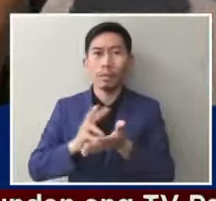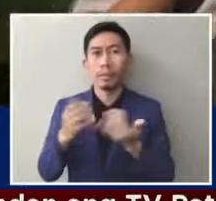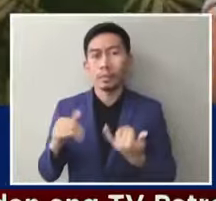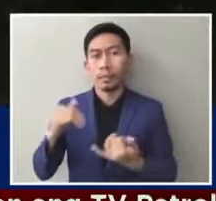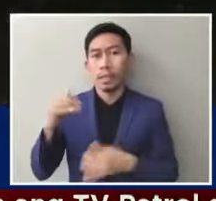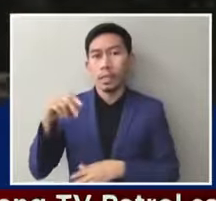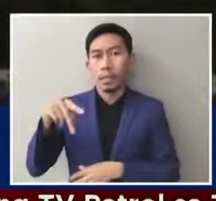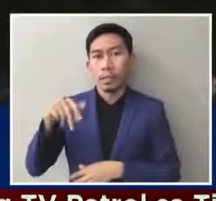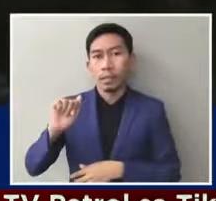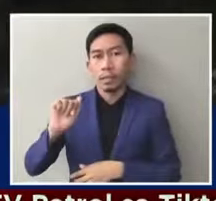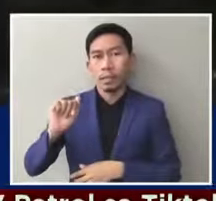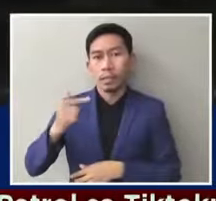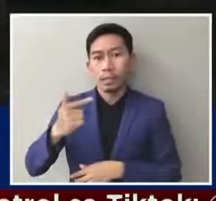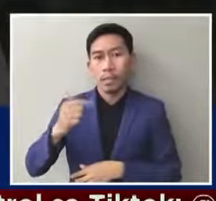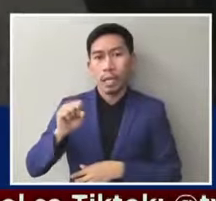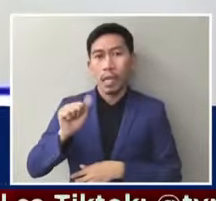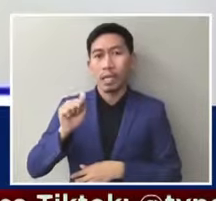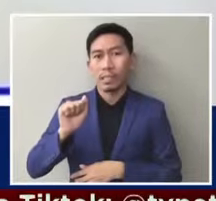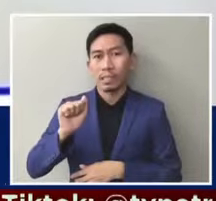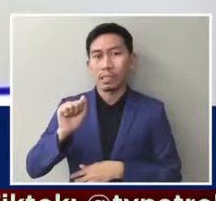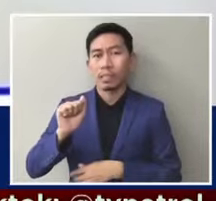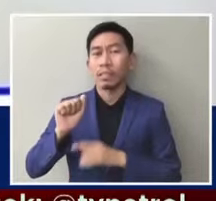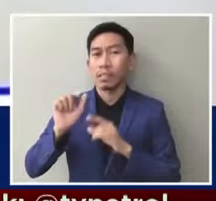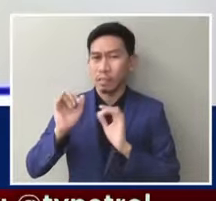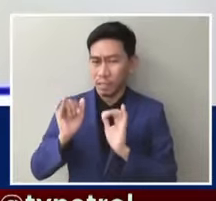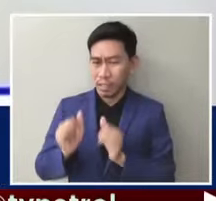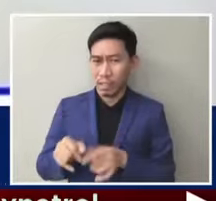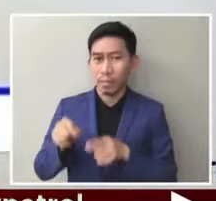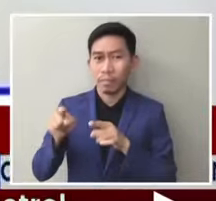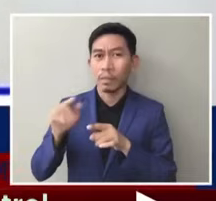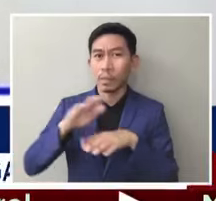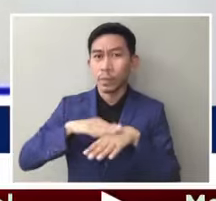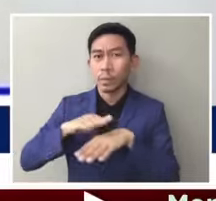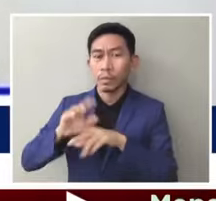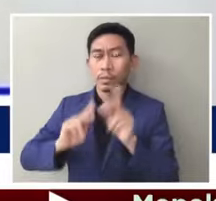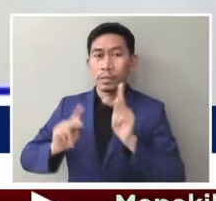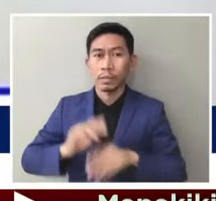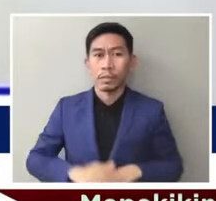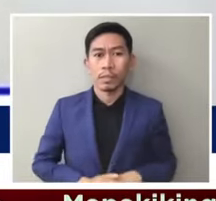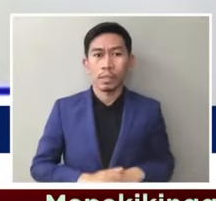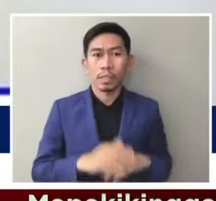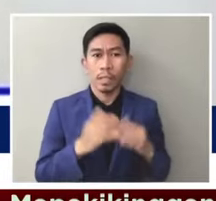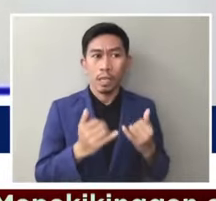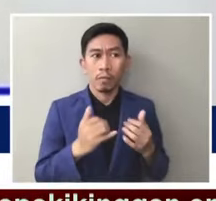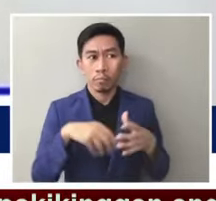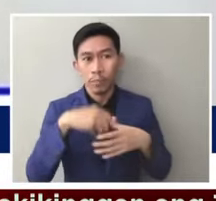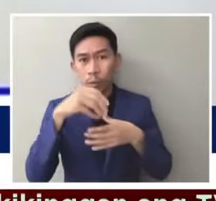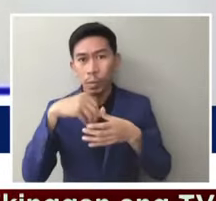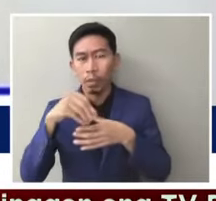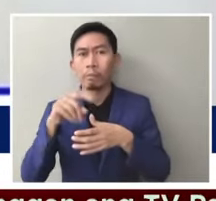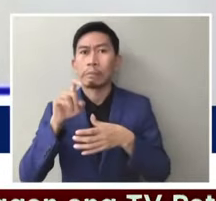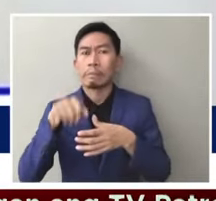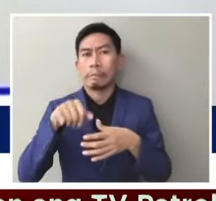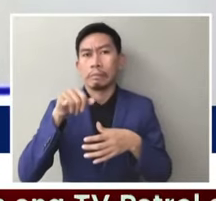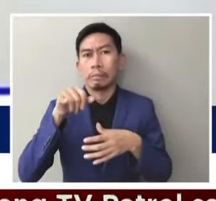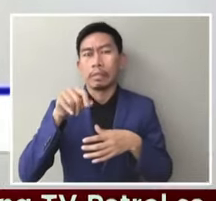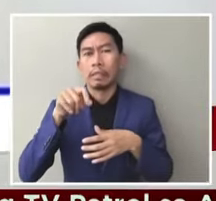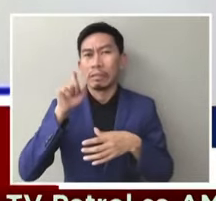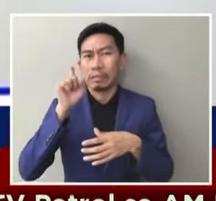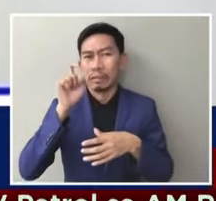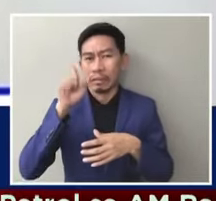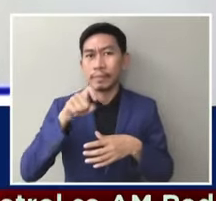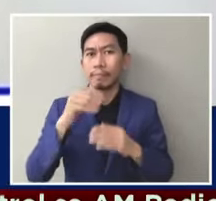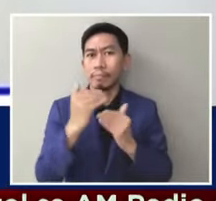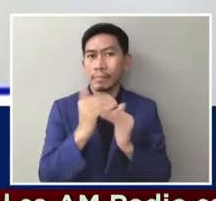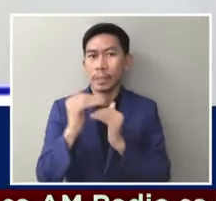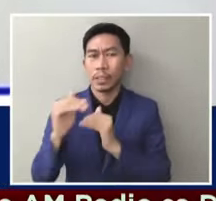publiko. Limit natin yung time natin that we are spending outdoors, lalong-lalo na kapag kakatirikan po ng araw, bandang